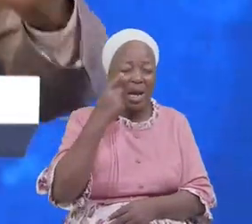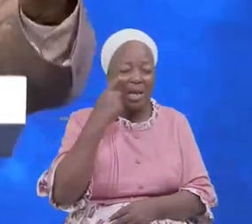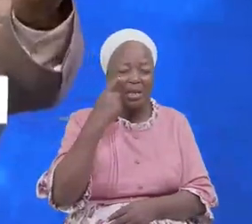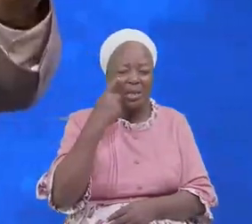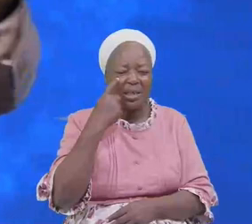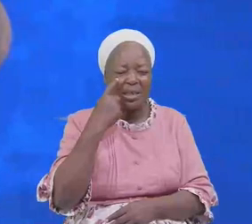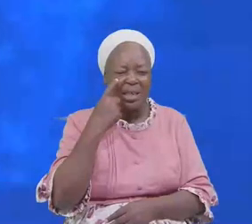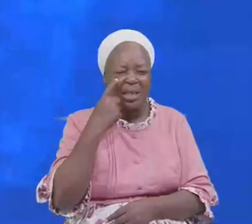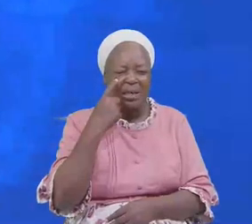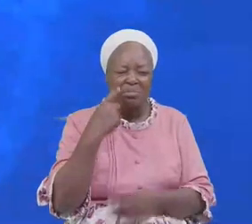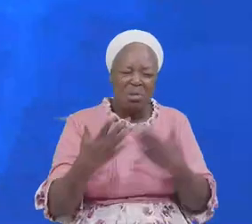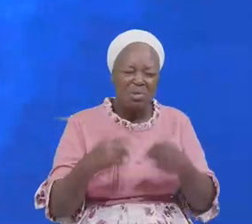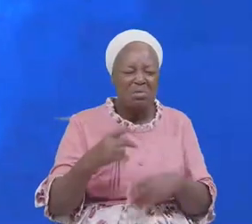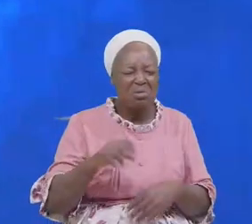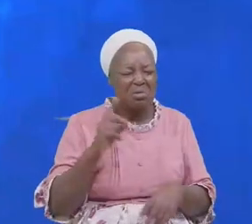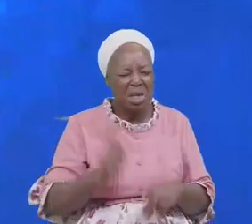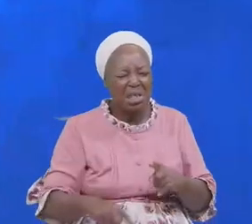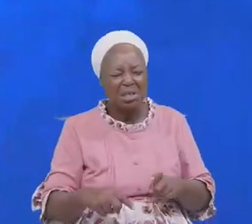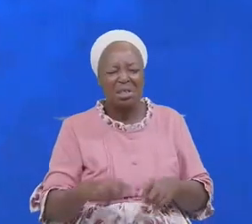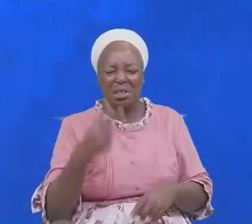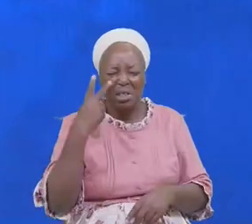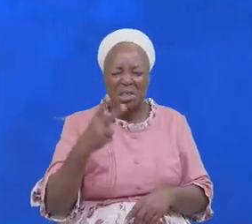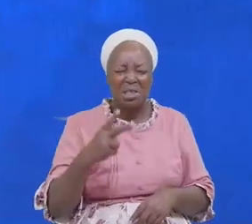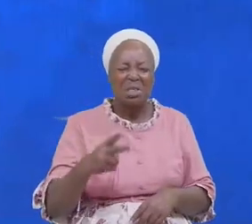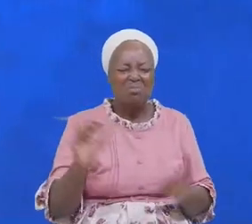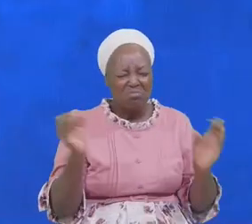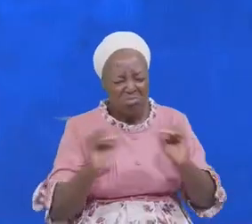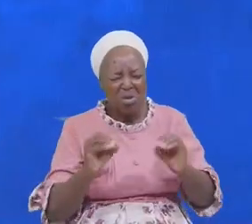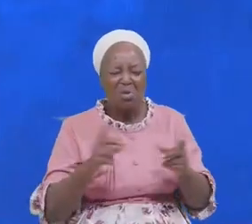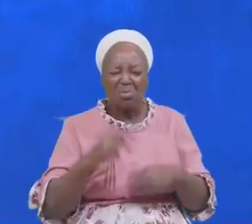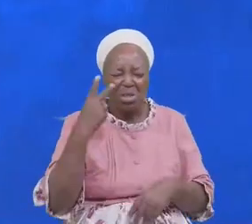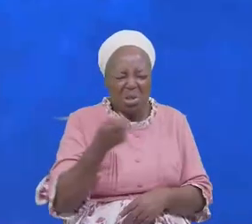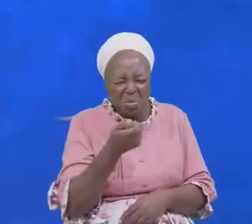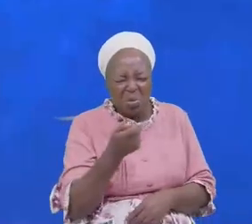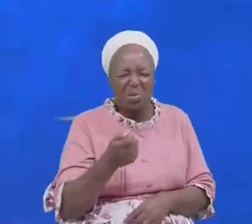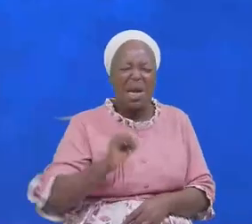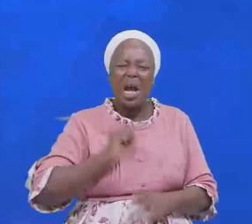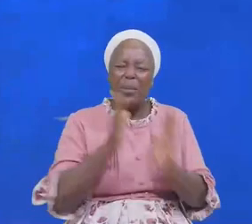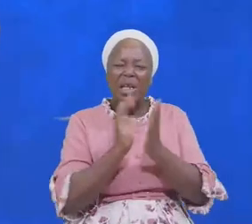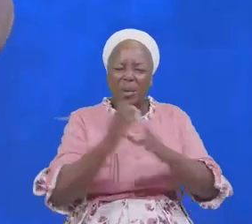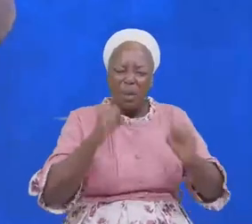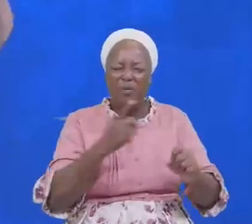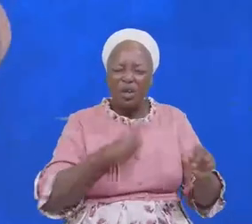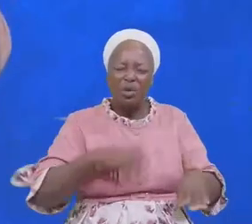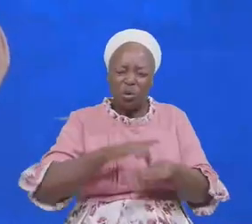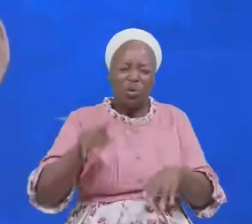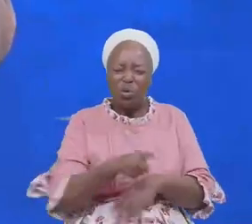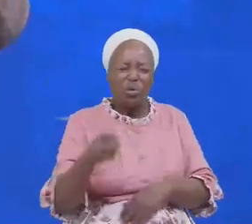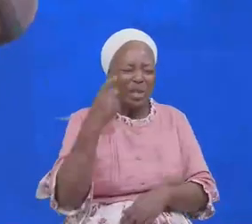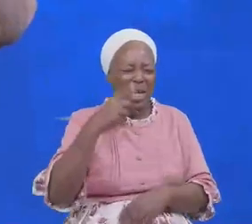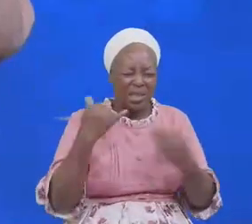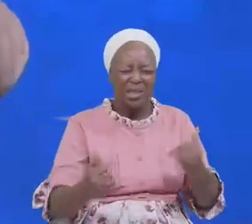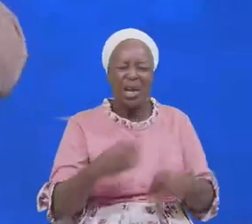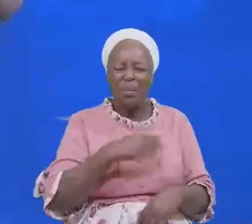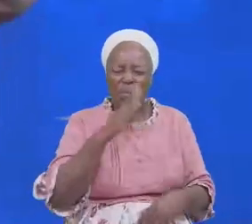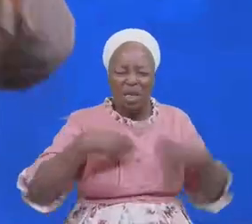Les problèmes de vue, les yeux faibles, les yeux qui ne voient pas de près ou de loin, je prie que tu règles ces